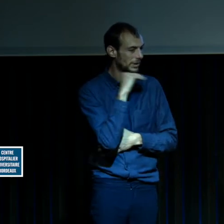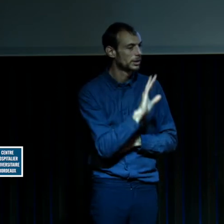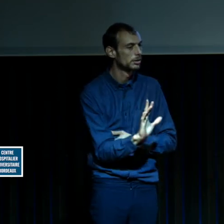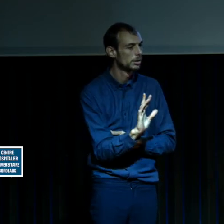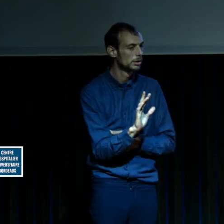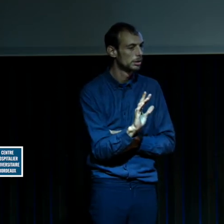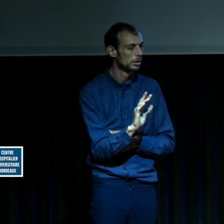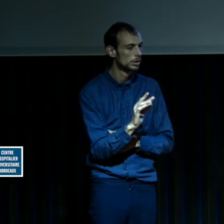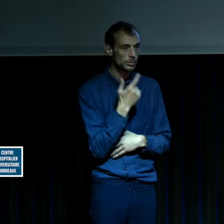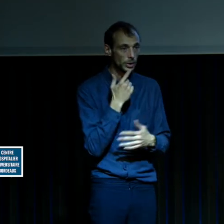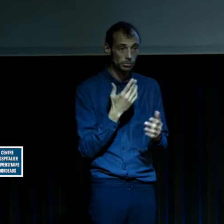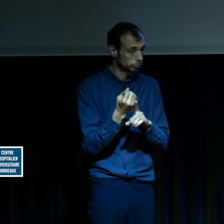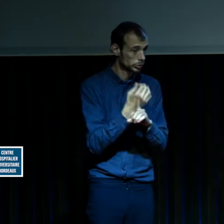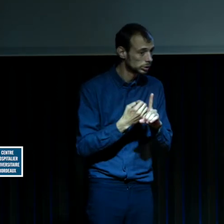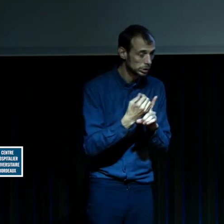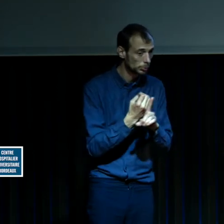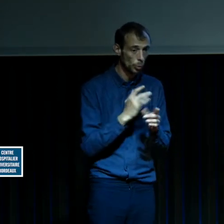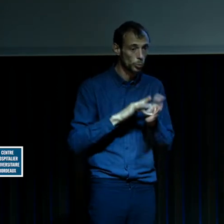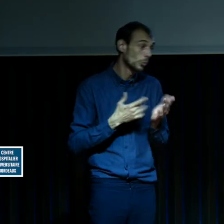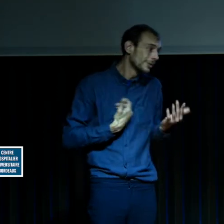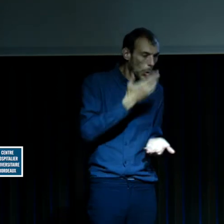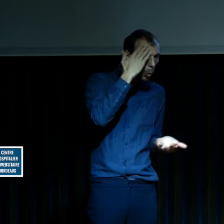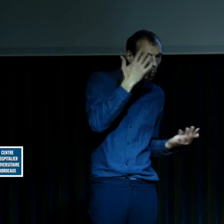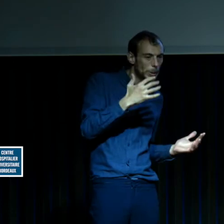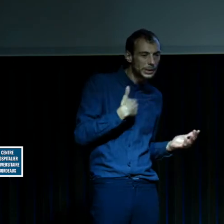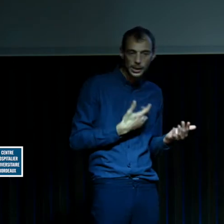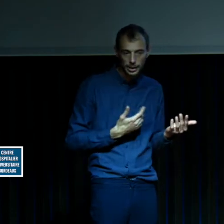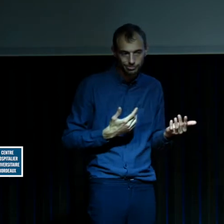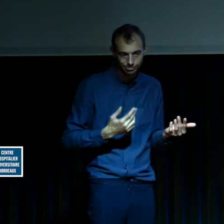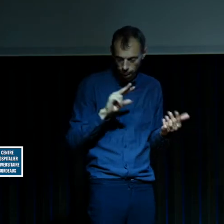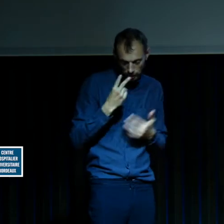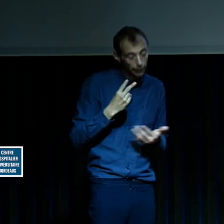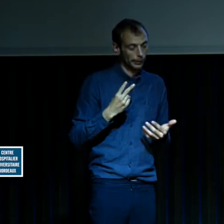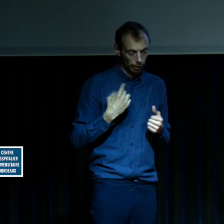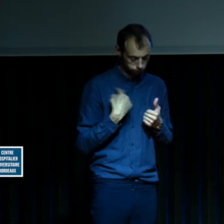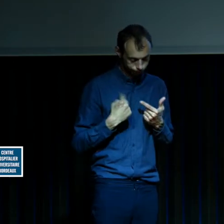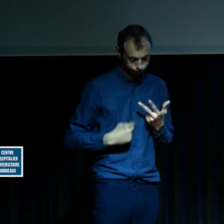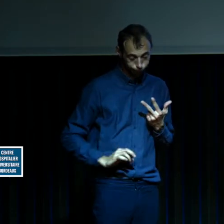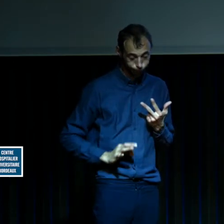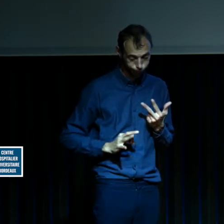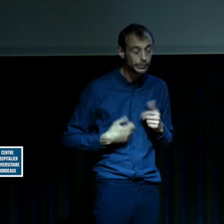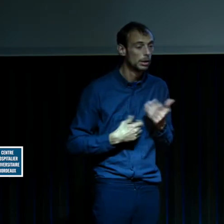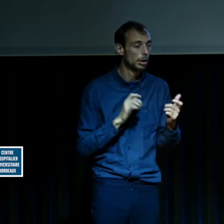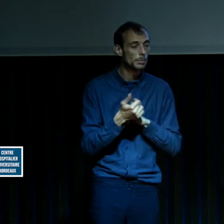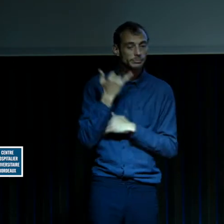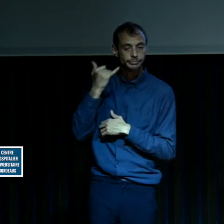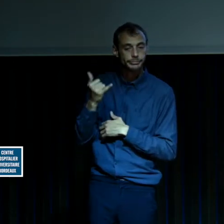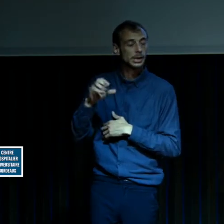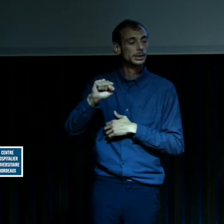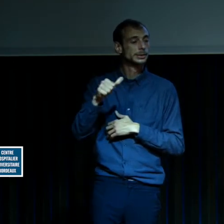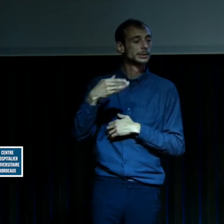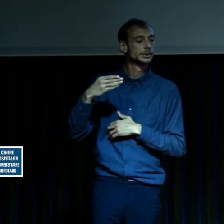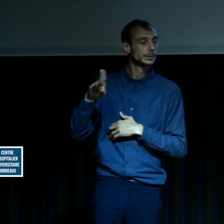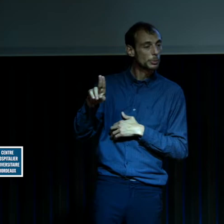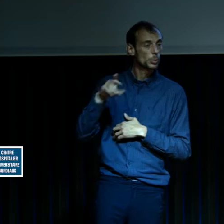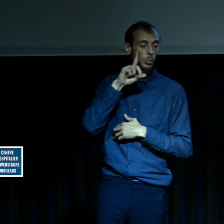j'avais tout le tableau clinique que je connaissais et j'ai eu le SAMU au téléphone parce qu'en fait mon père que j'avais appelé